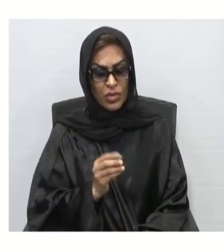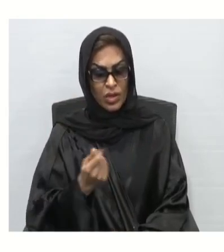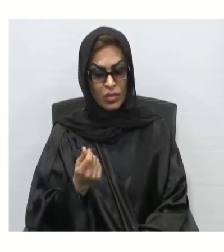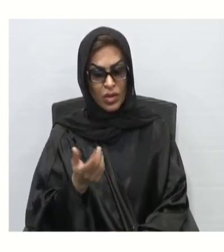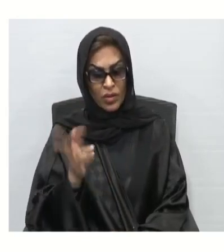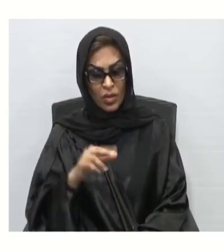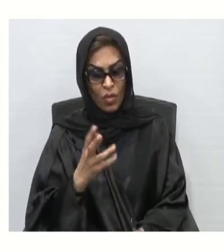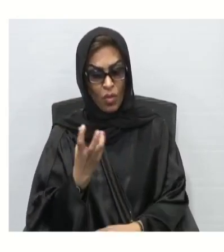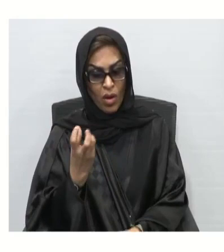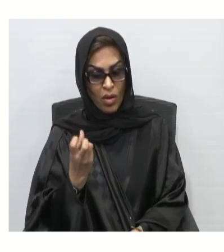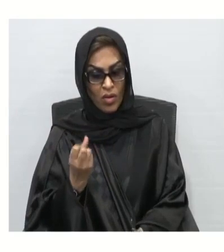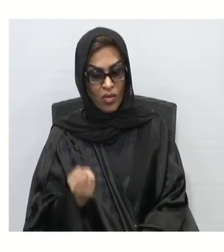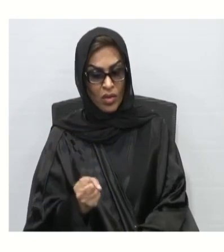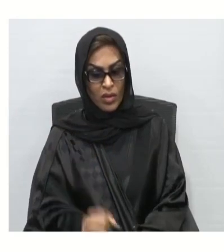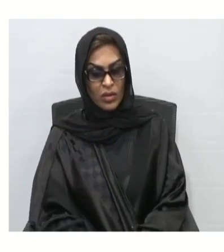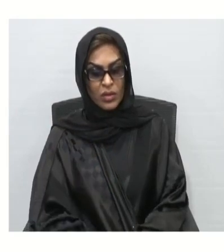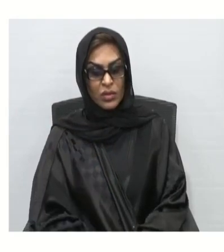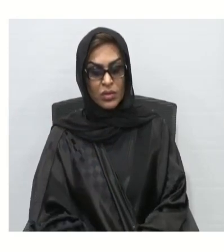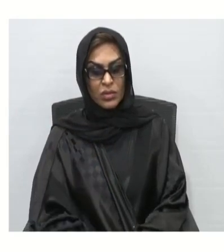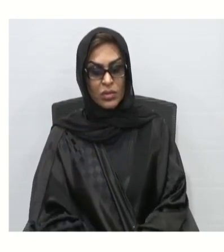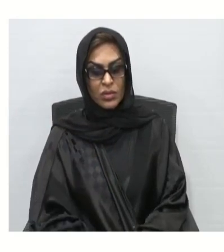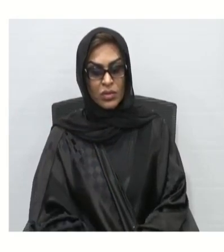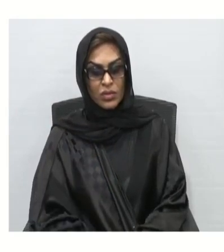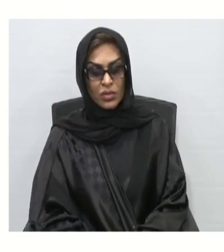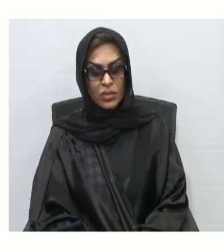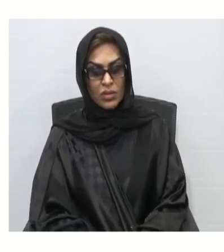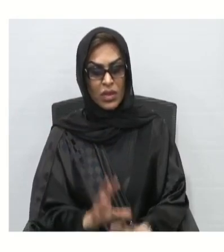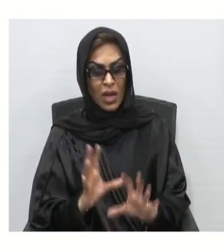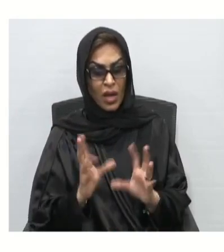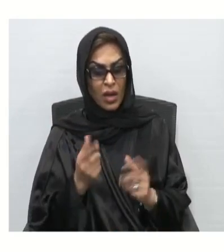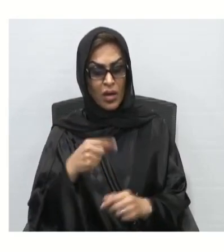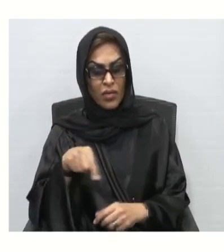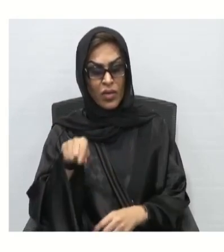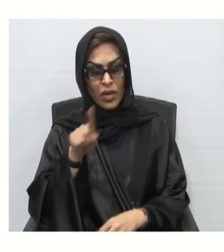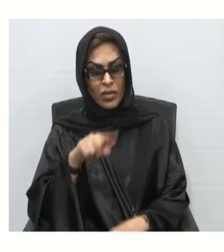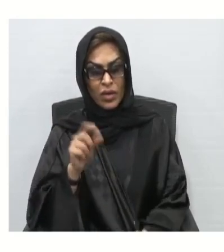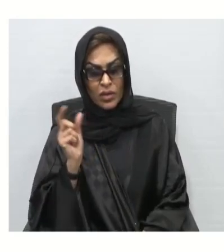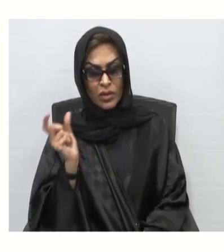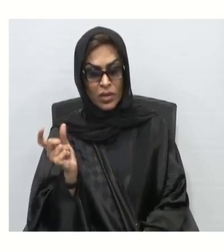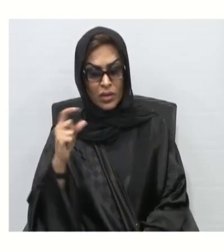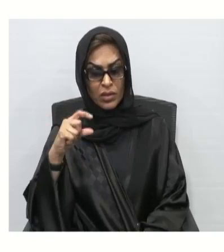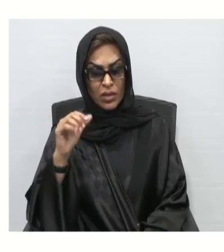الدخل وحفظه دون استهلاكه تعلمنا كيف ندخر